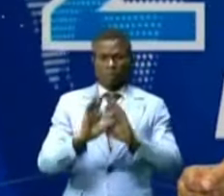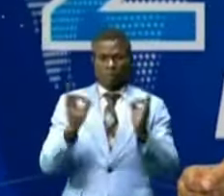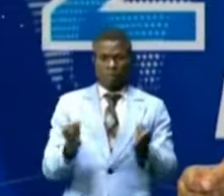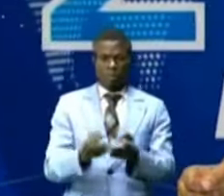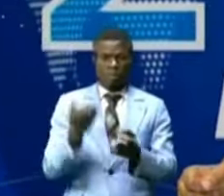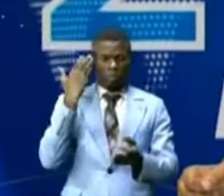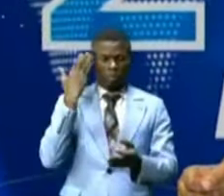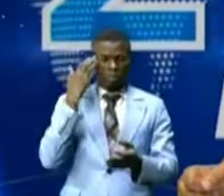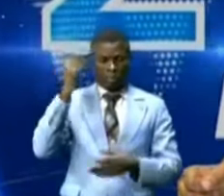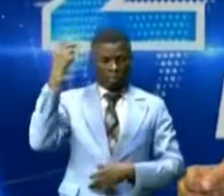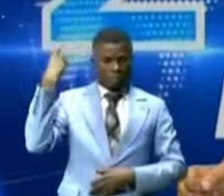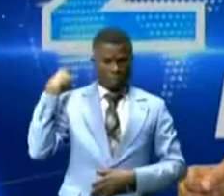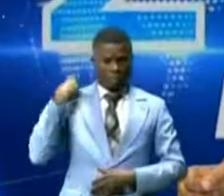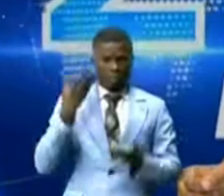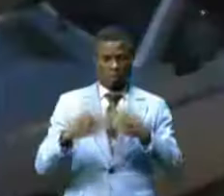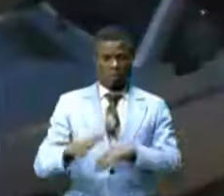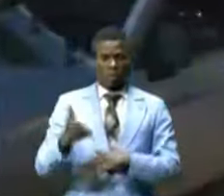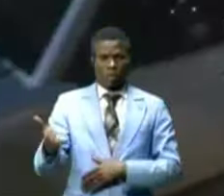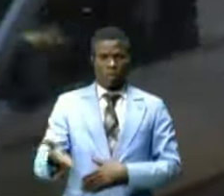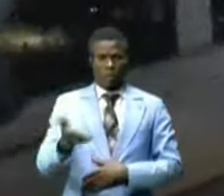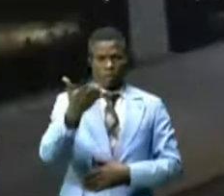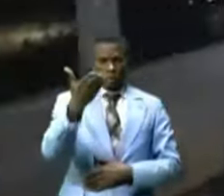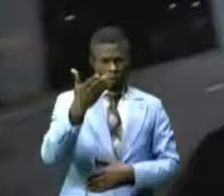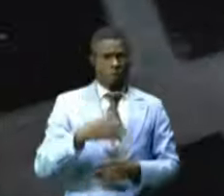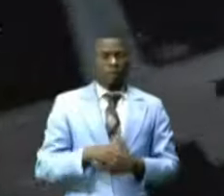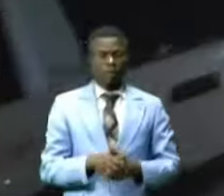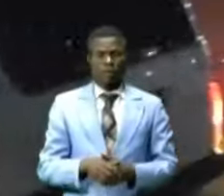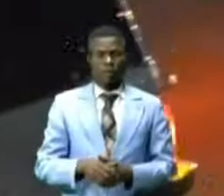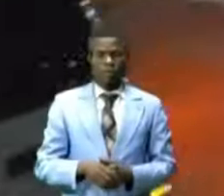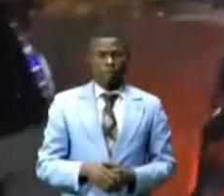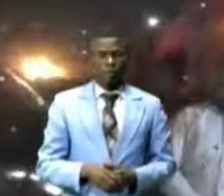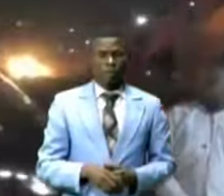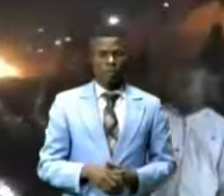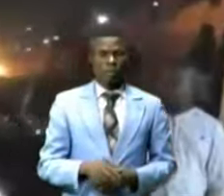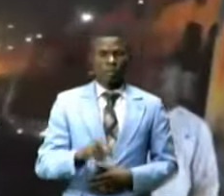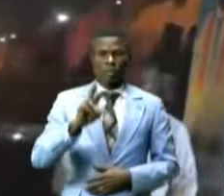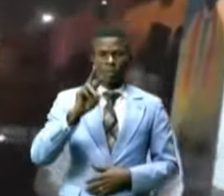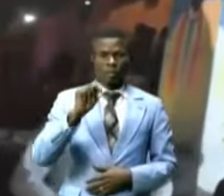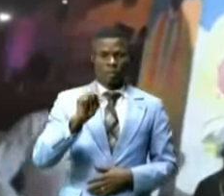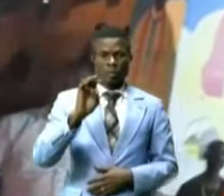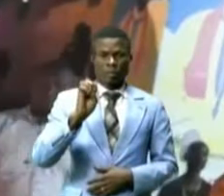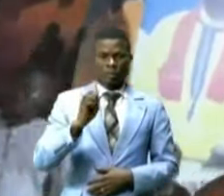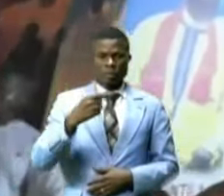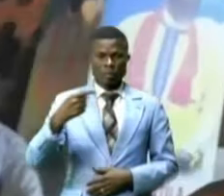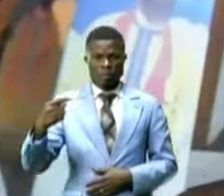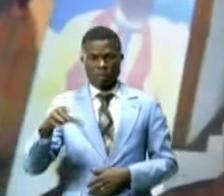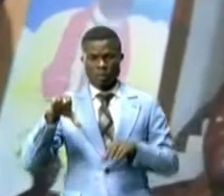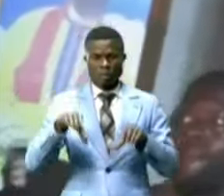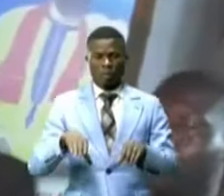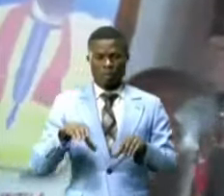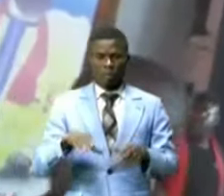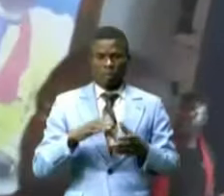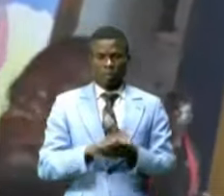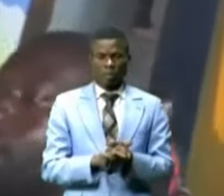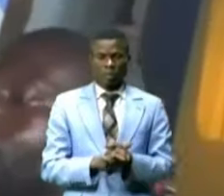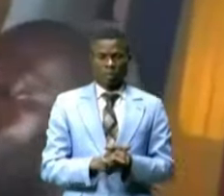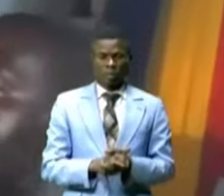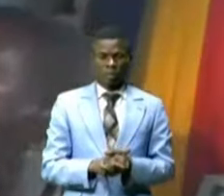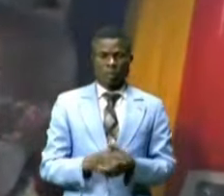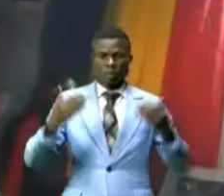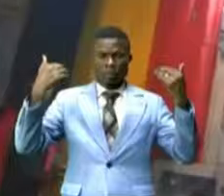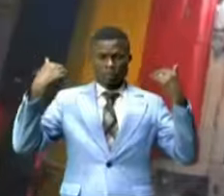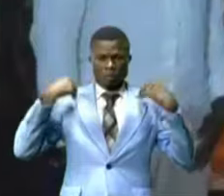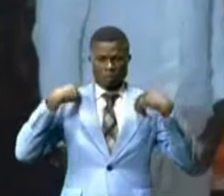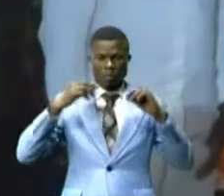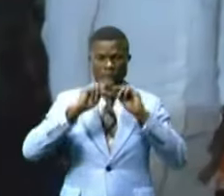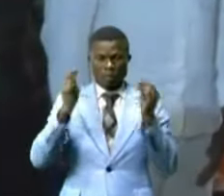biologique de l'illustre disparu. Accompagné des directeurs du cabinet adjoint du chef de l'État, André Wameso, et quelques cadres de Congo de